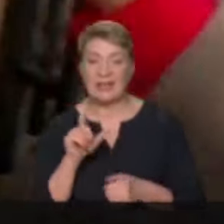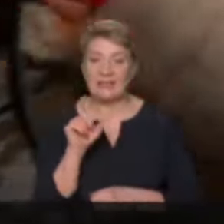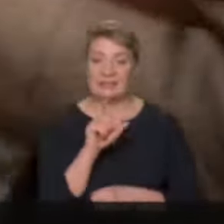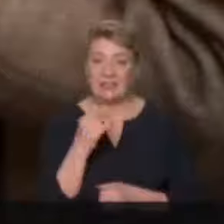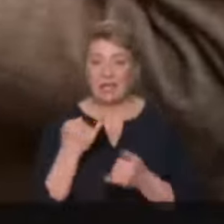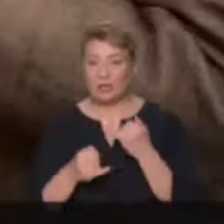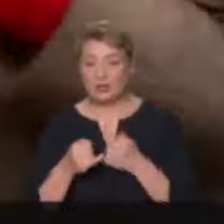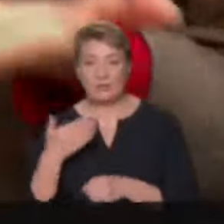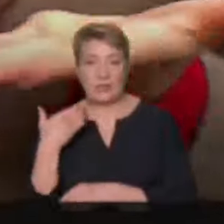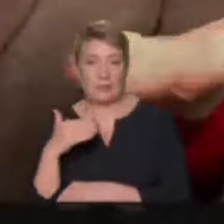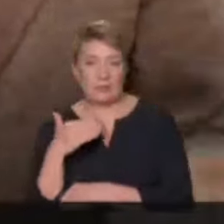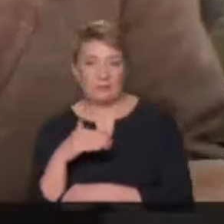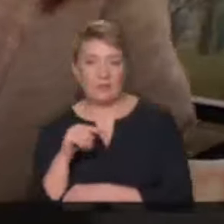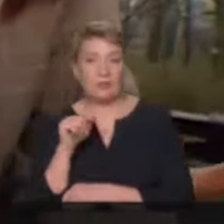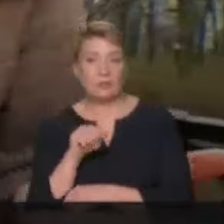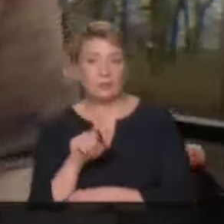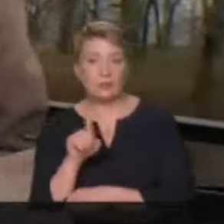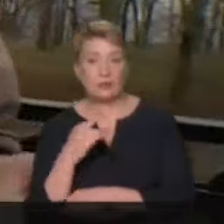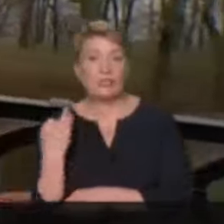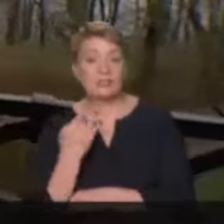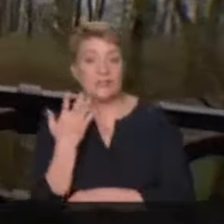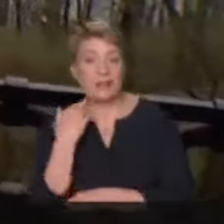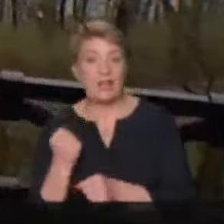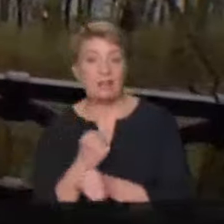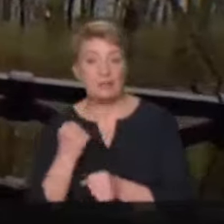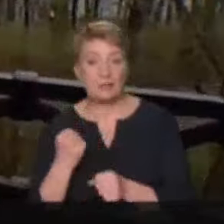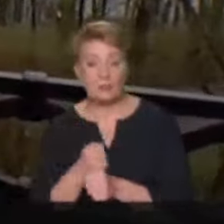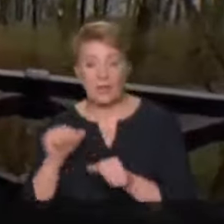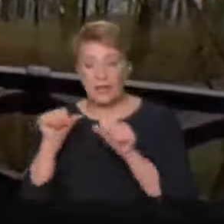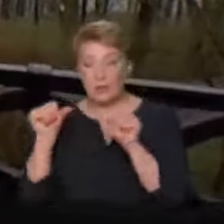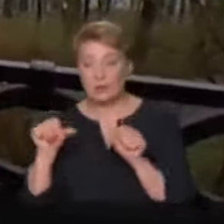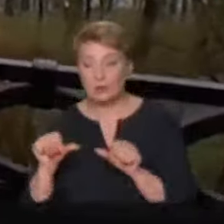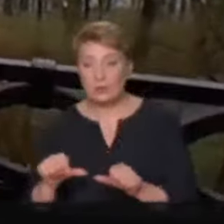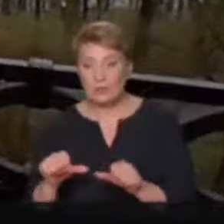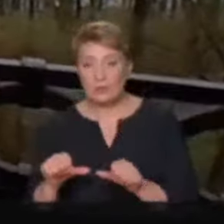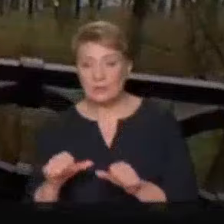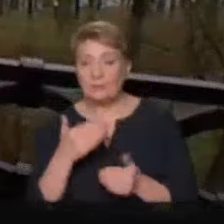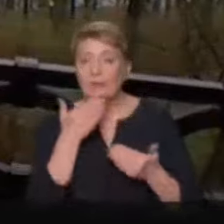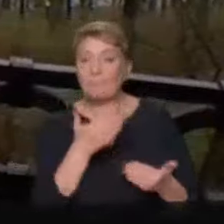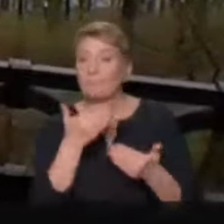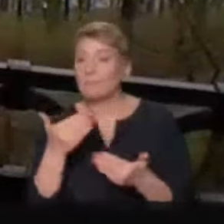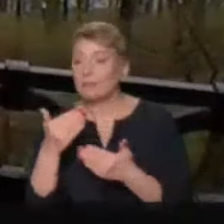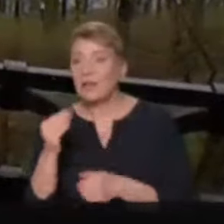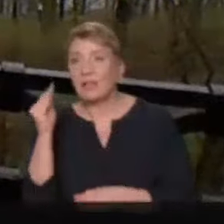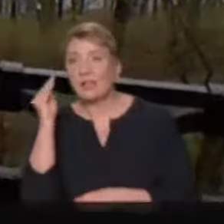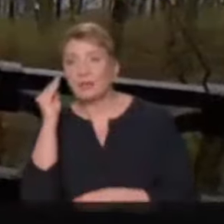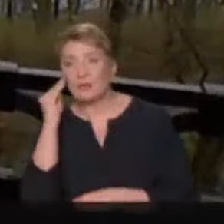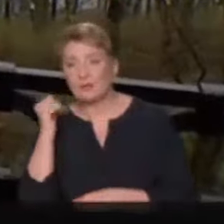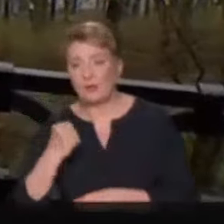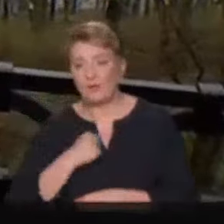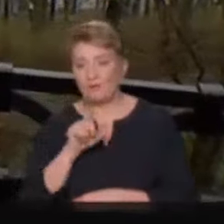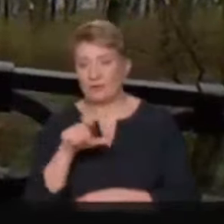До речі, що цікаво, коли розробляли цю скульптурку, питали думки військових. І військові